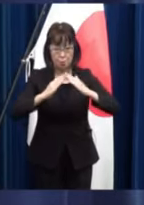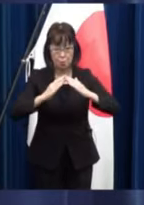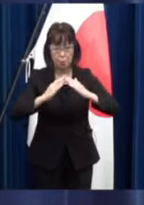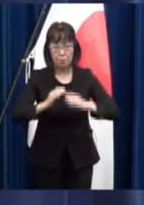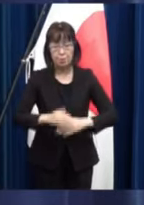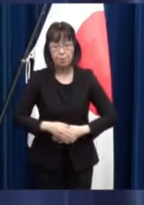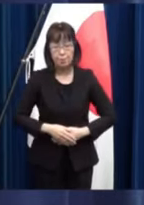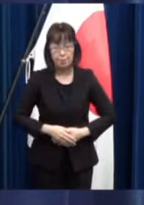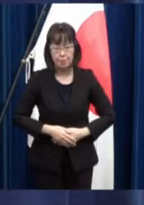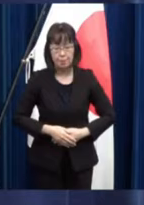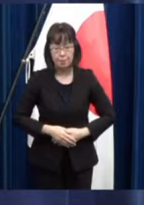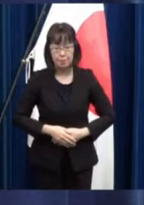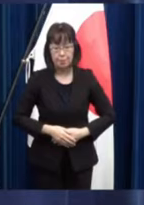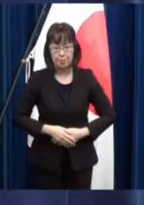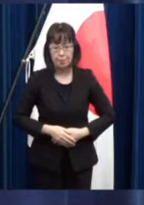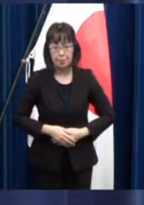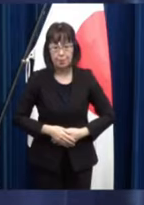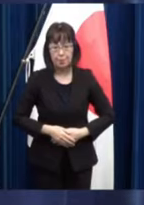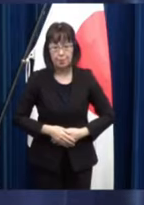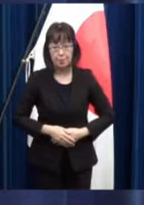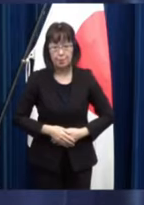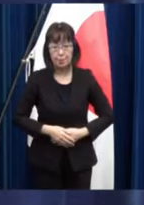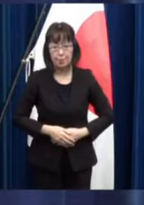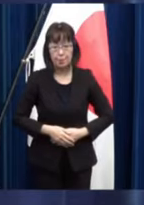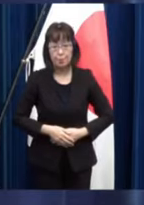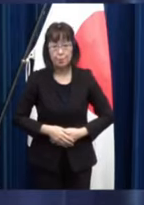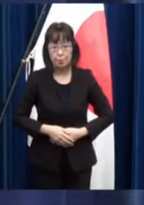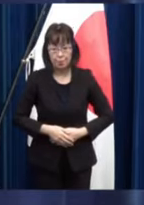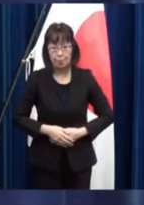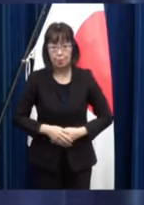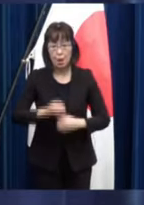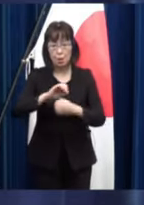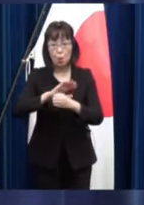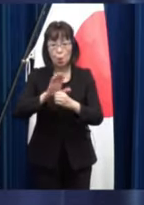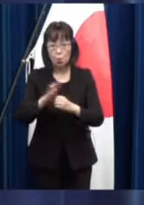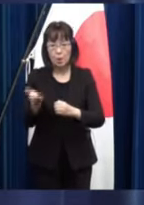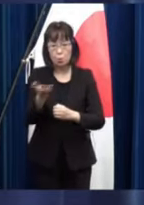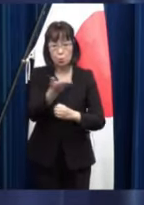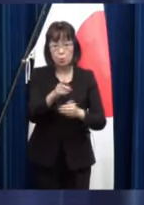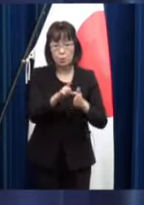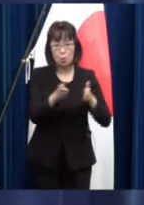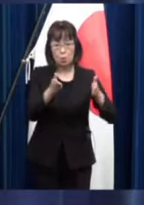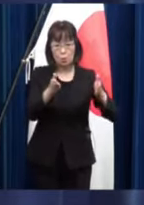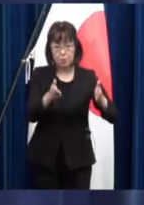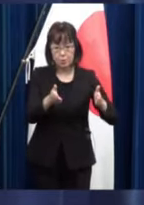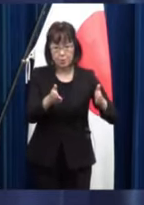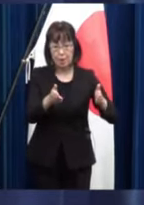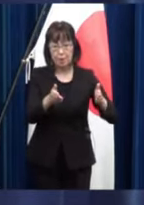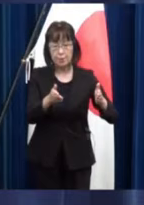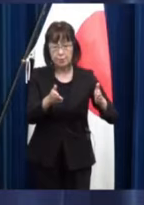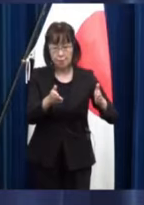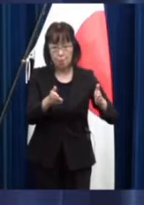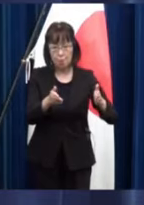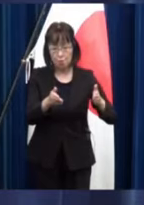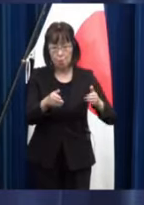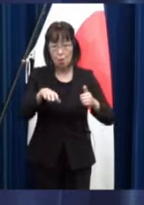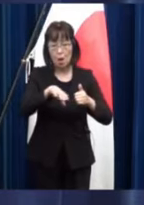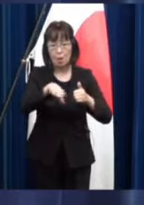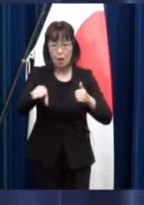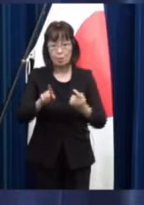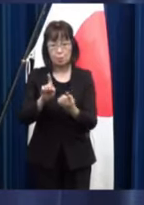。またポストコロナ時代にあっても引き続き環境対